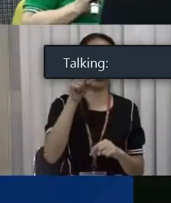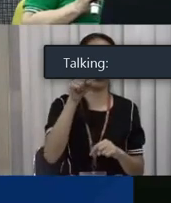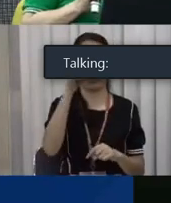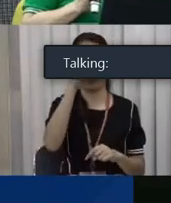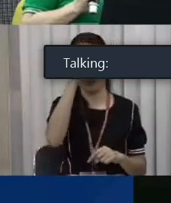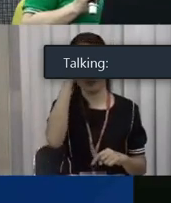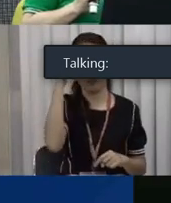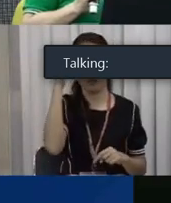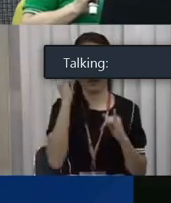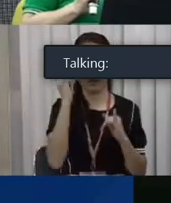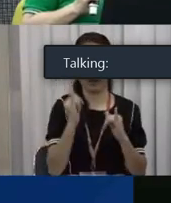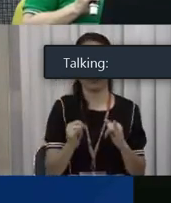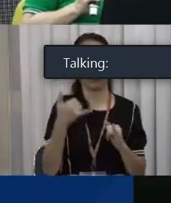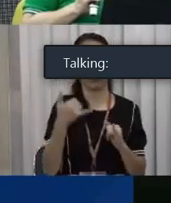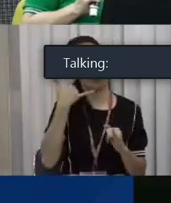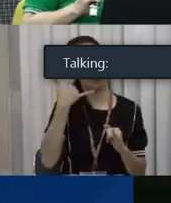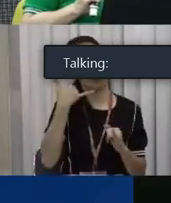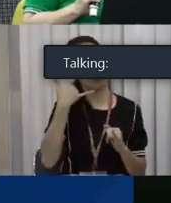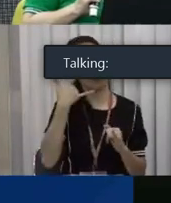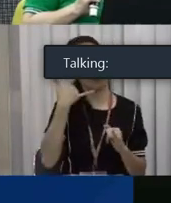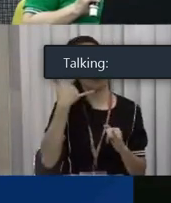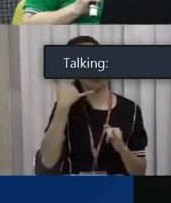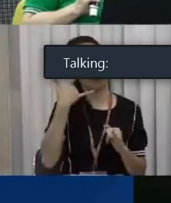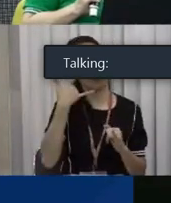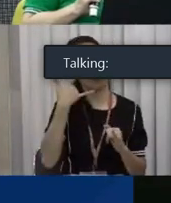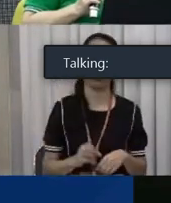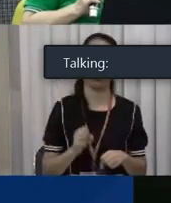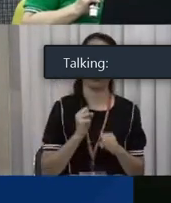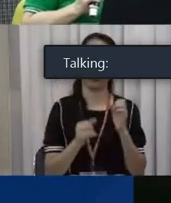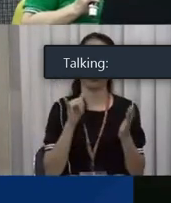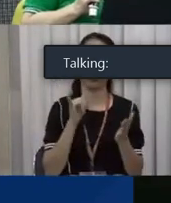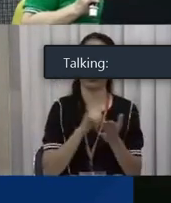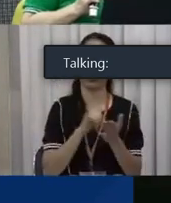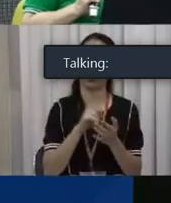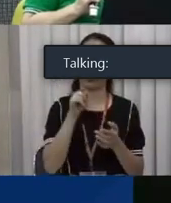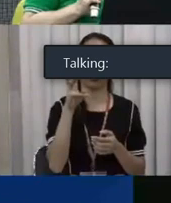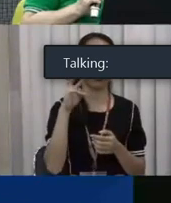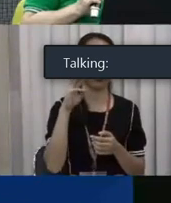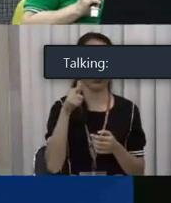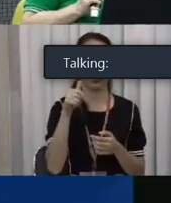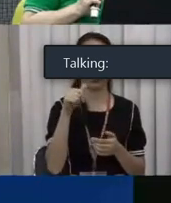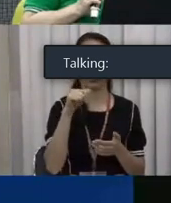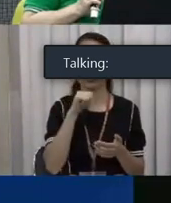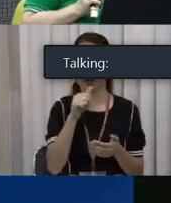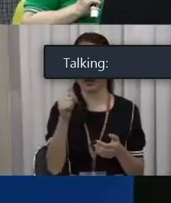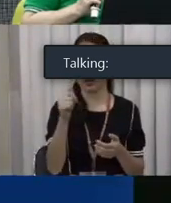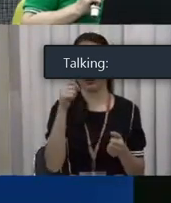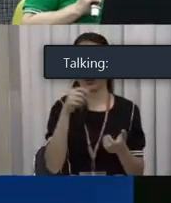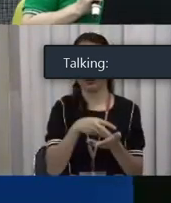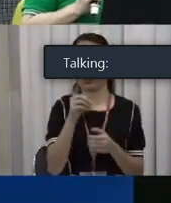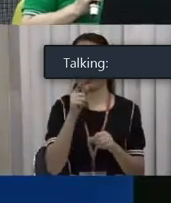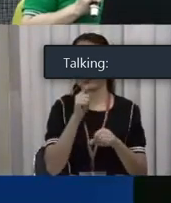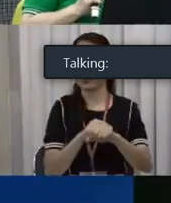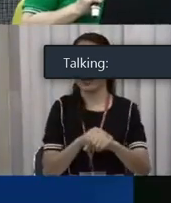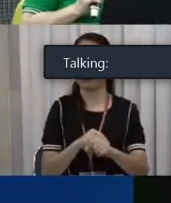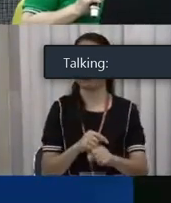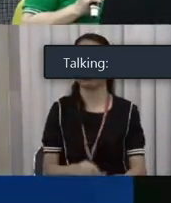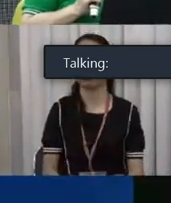daan para, pero dili gyud ta makabuot og unsay mga qualifications nga iset sa ato ang